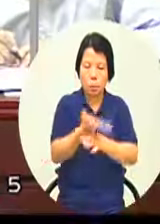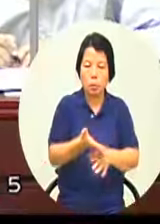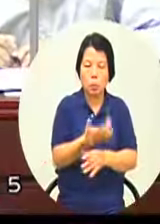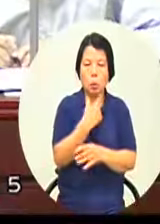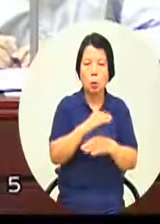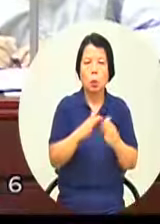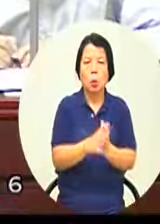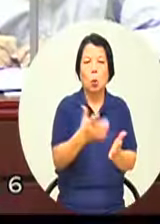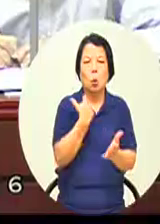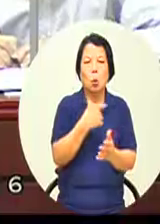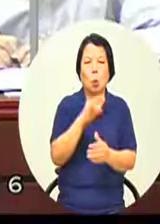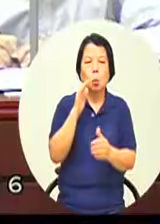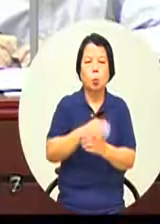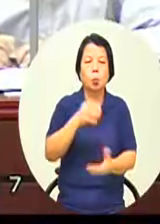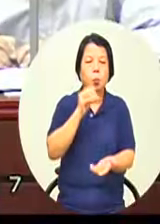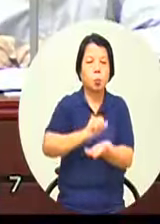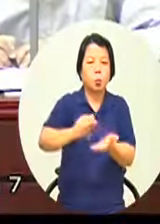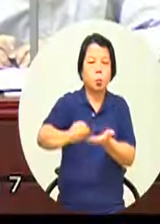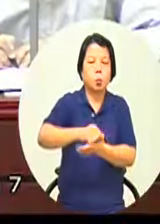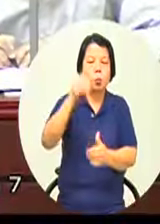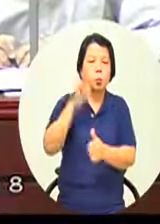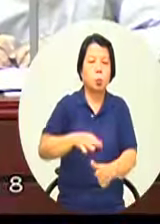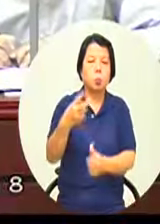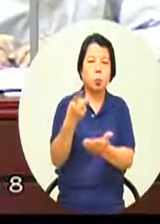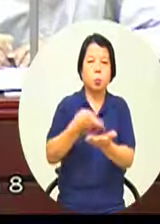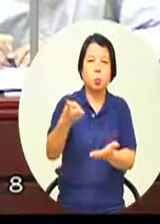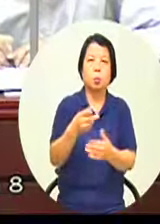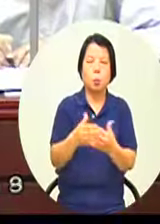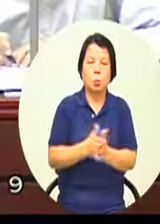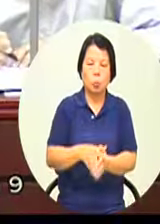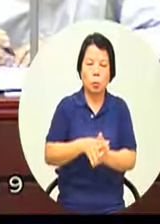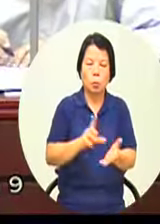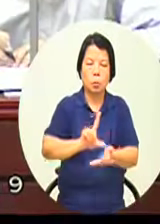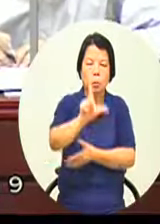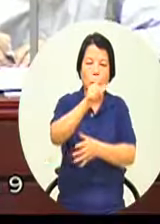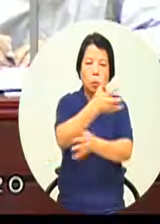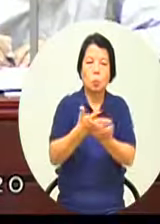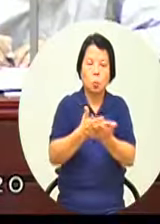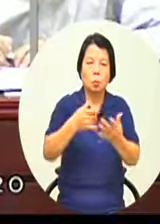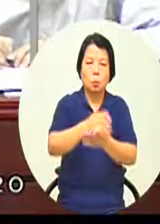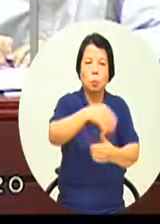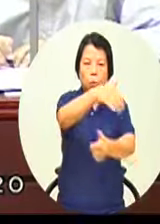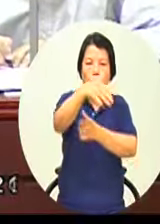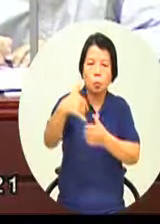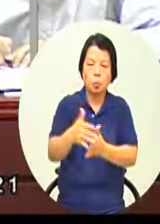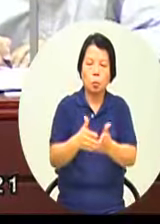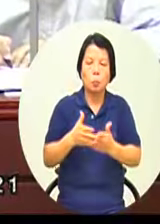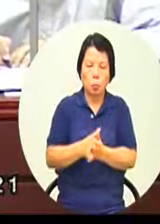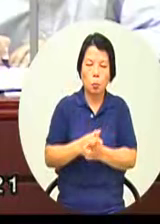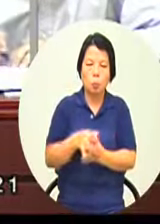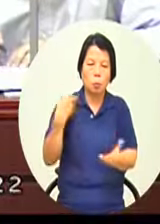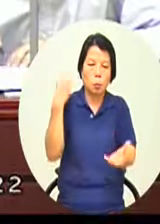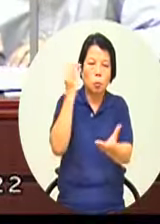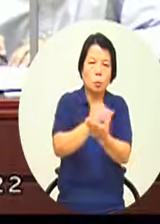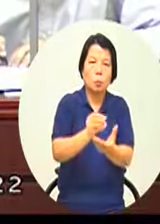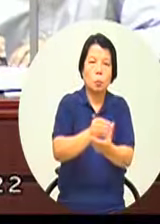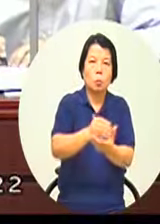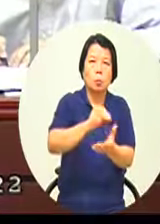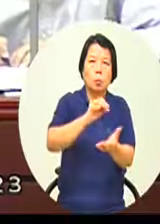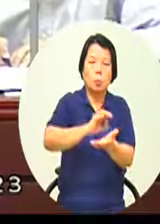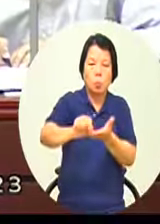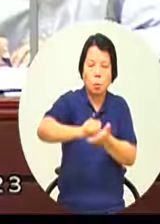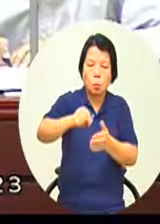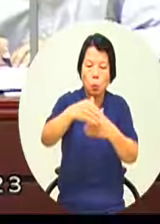次了，那目前在上网招标，我们也有邀请比较好的厂商这边来投标，而且我们增加了这个工程的预